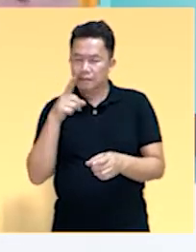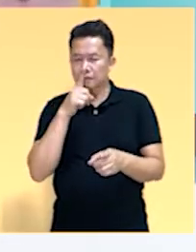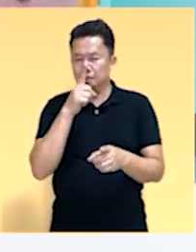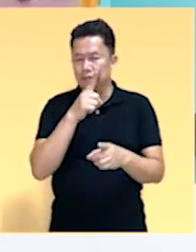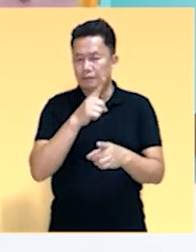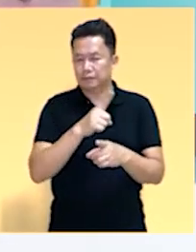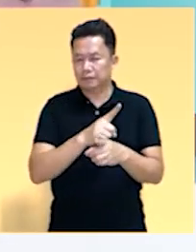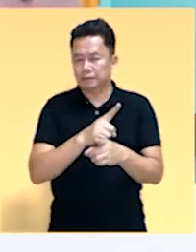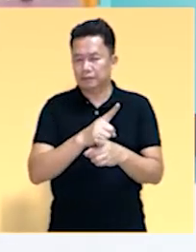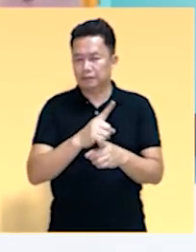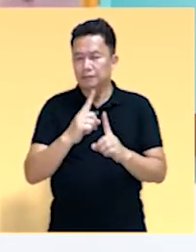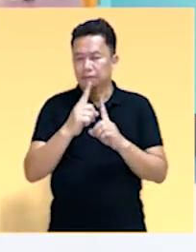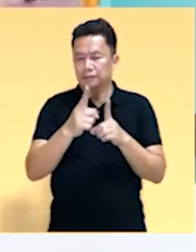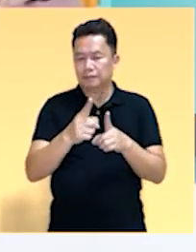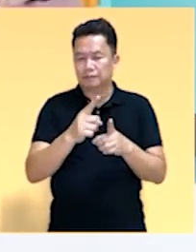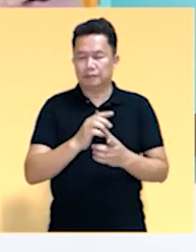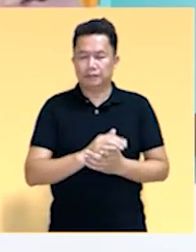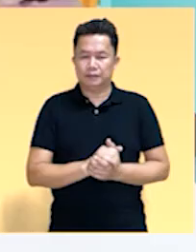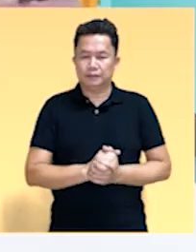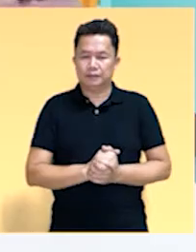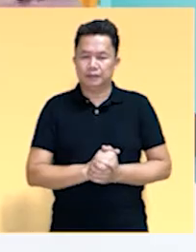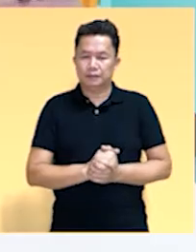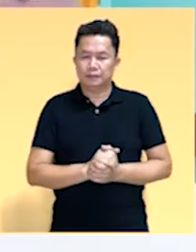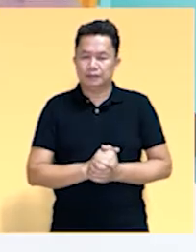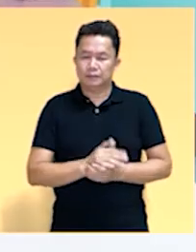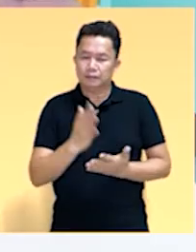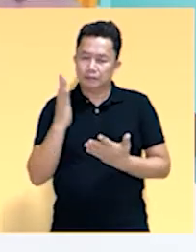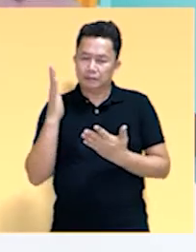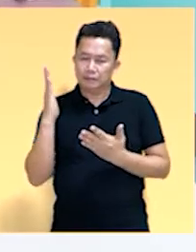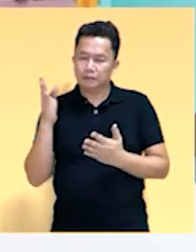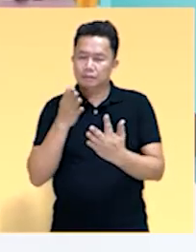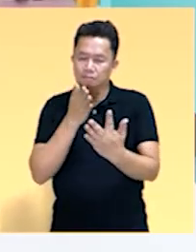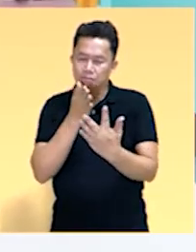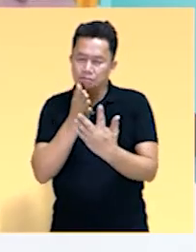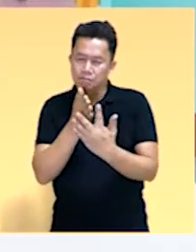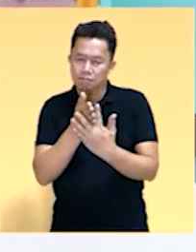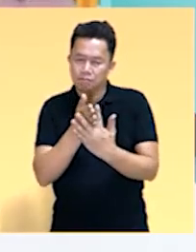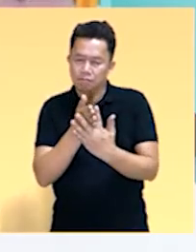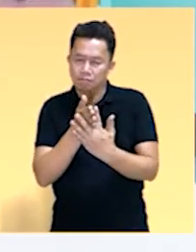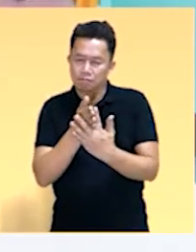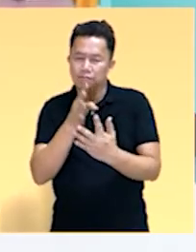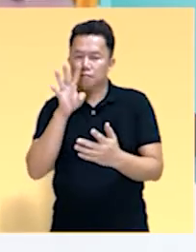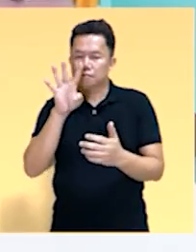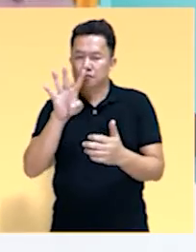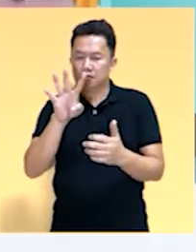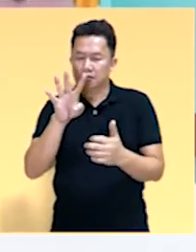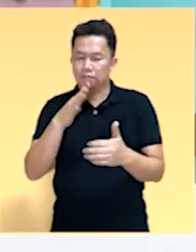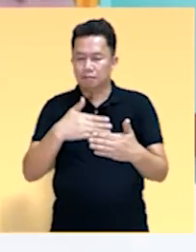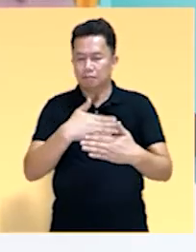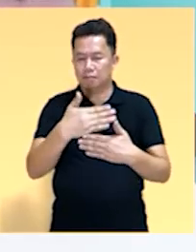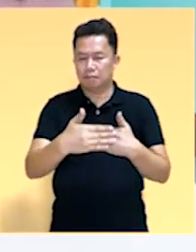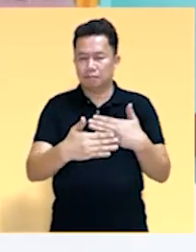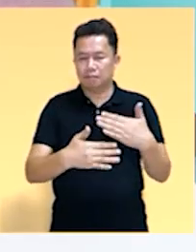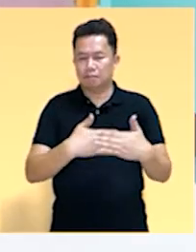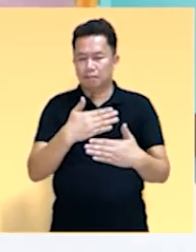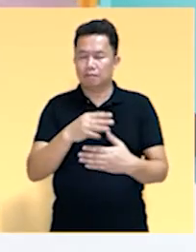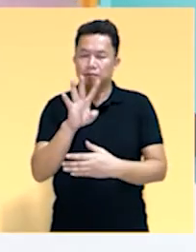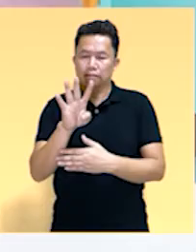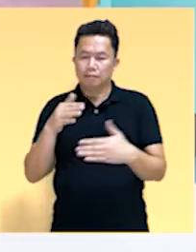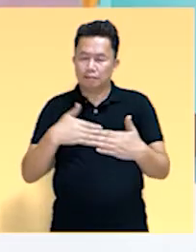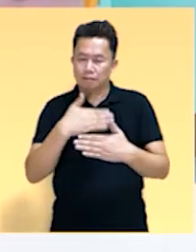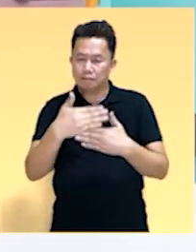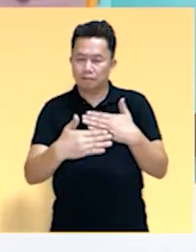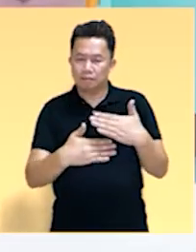tignan kung tama ang ating naging sagot. Ito ay sa pamamagitan ng fourth step.